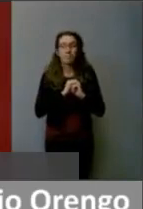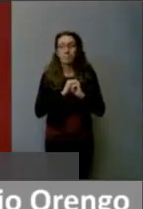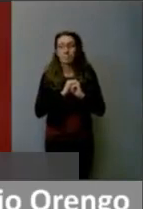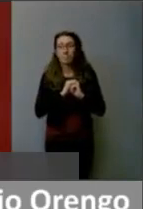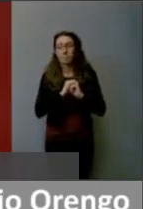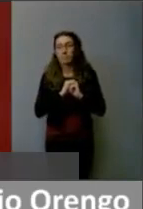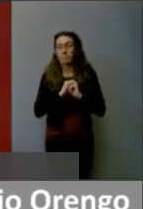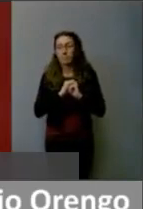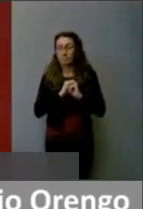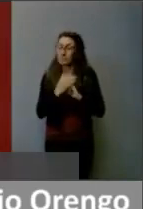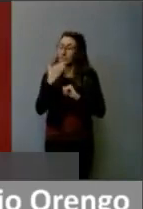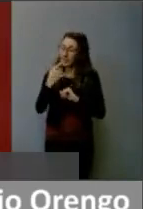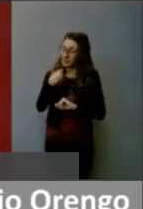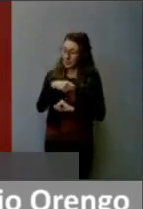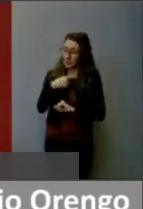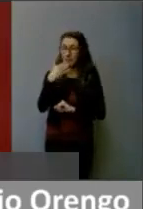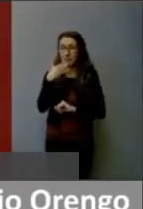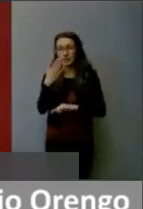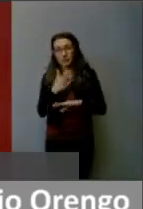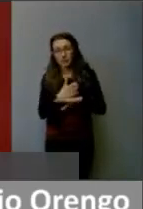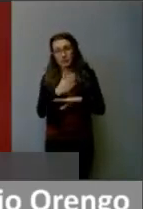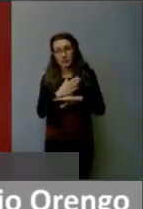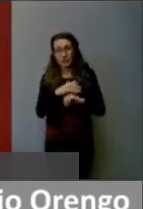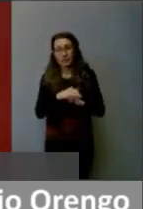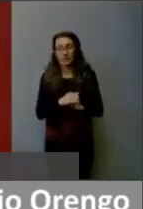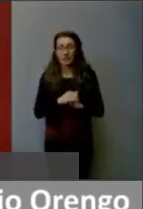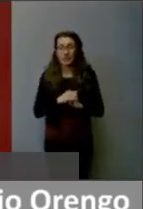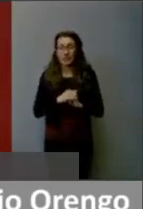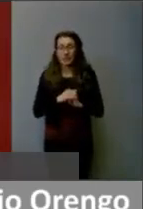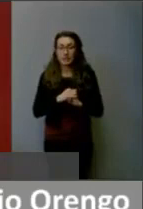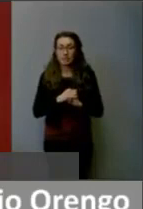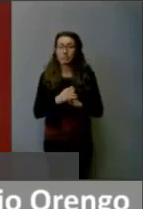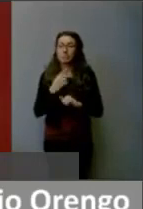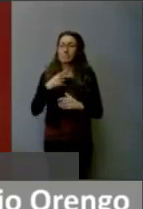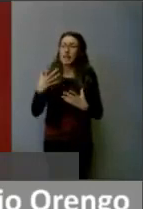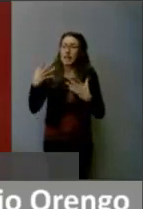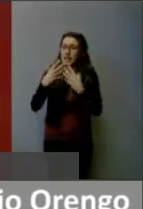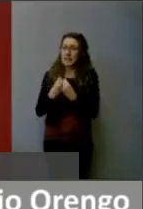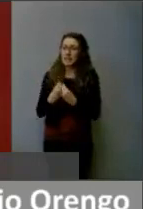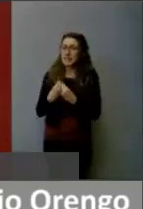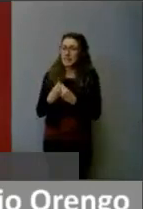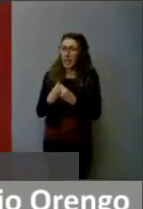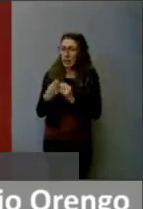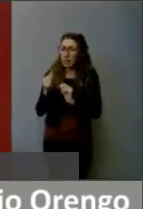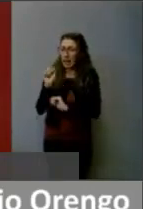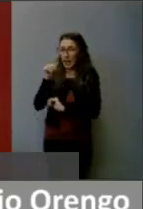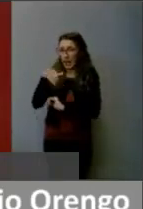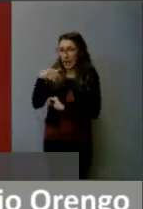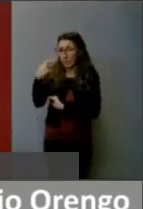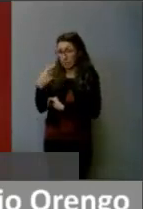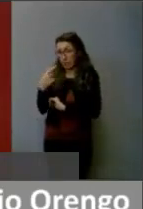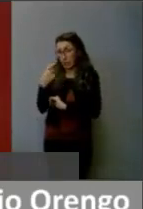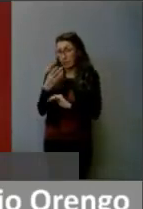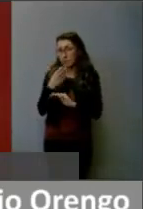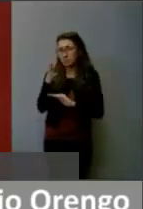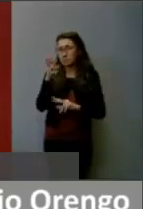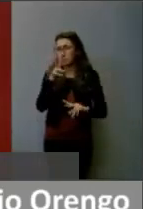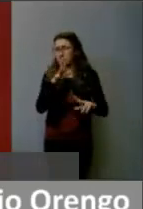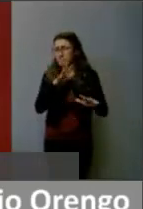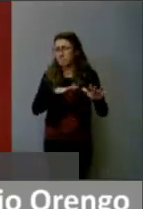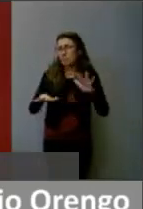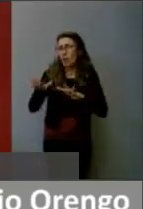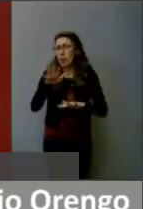Grazie presidente, grazie consigliere. Ho fatto un po' di, sono insieme ad MT, siamo andati a ricercare un po' di punto di informazioni a cui le